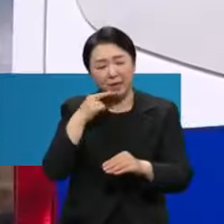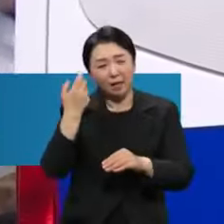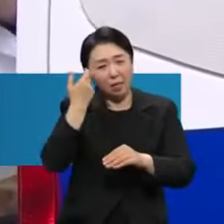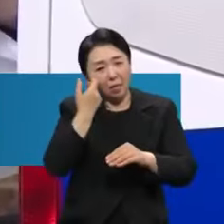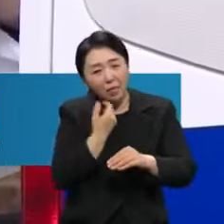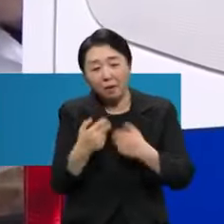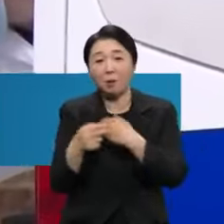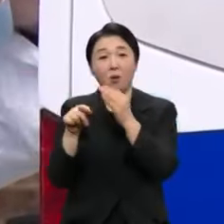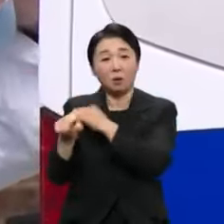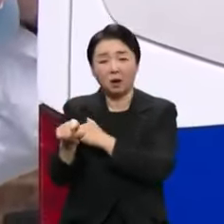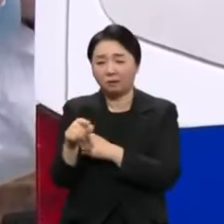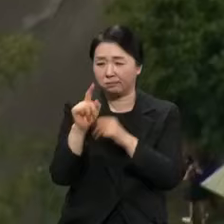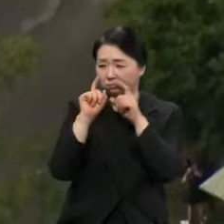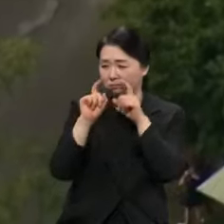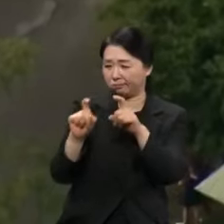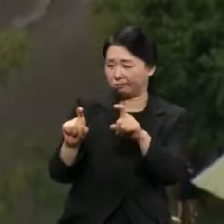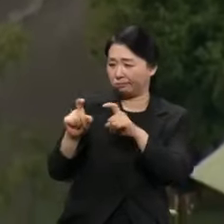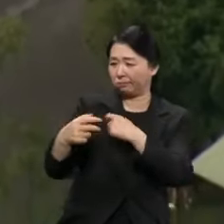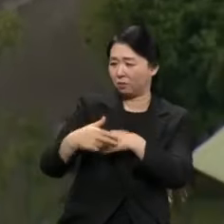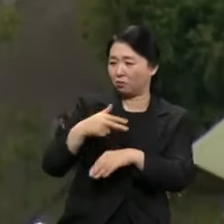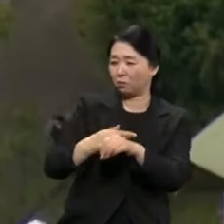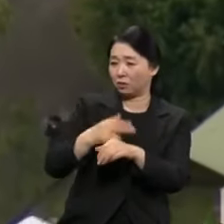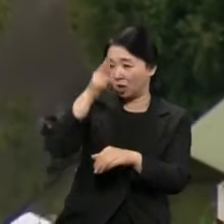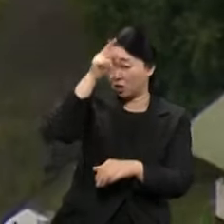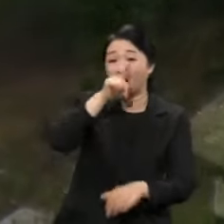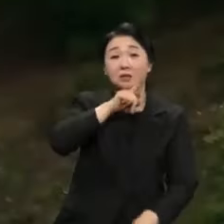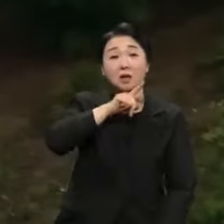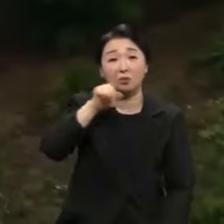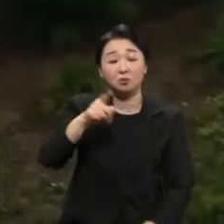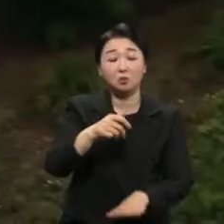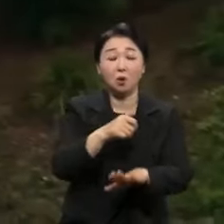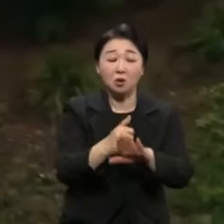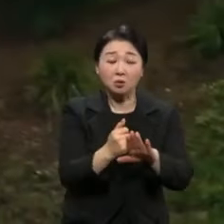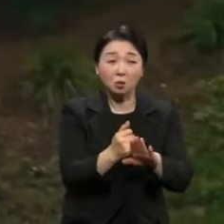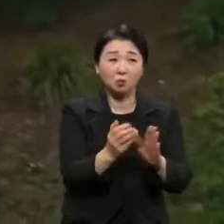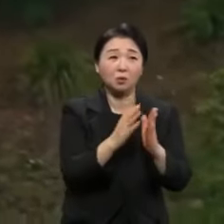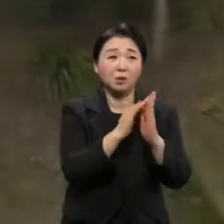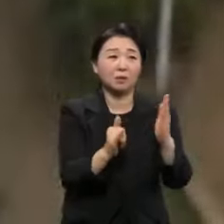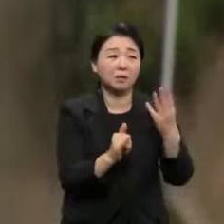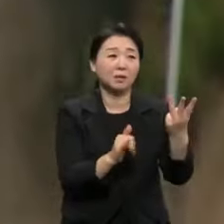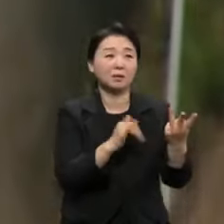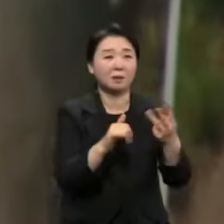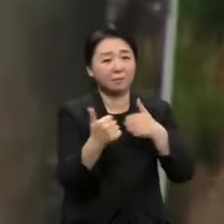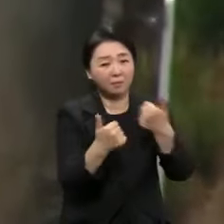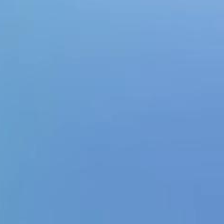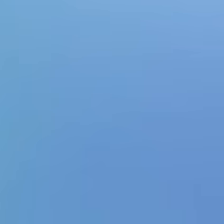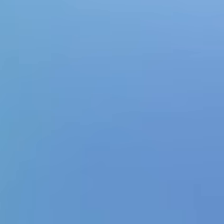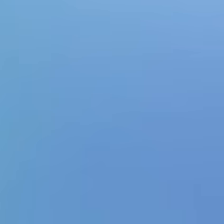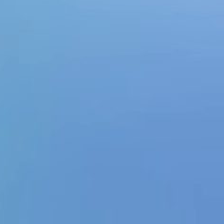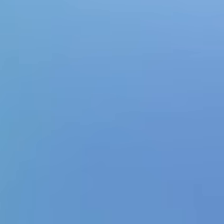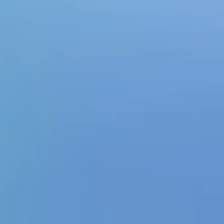찾았고이를 수상이 여긴 의료진이 경찰에 신고하면서 일가족 시신이 차리로 발견됐습니다